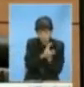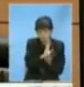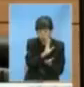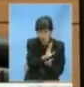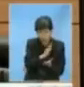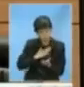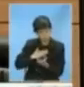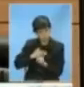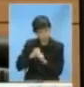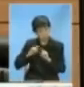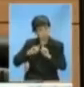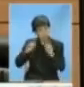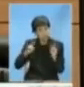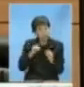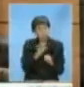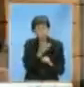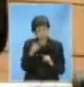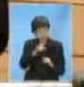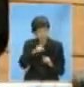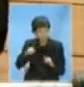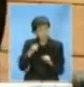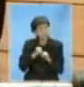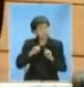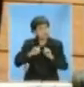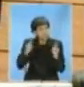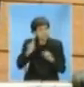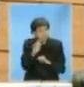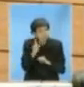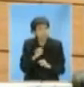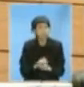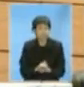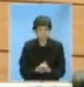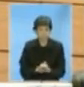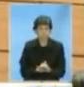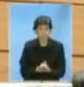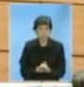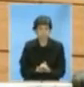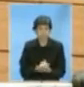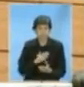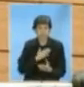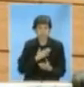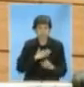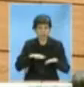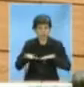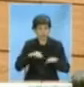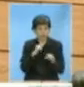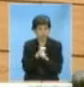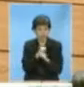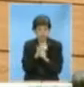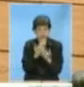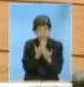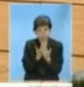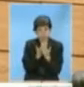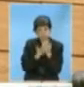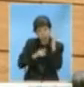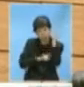ที่ทำมาในช่วง 18เดือนอย่างไรท่านประธานที่เคารพครับในช่วงที่เราบริหารในเรื่องของยางนั้น